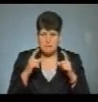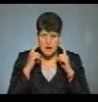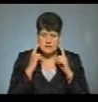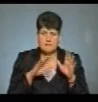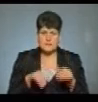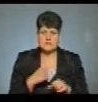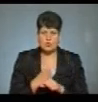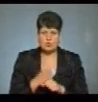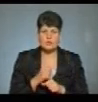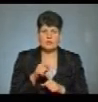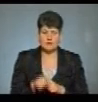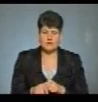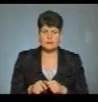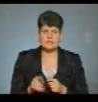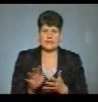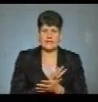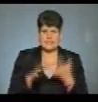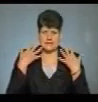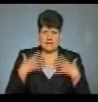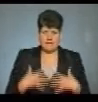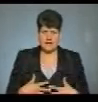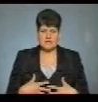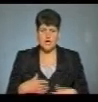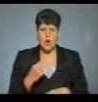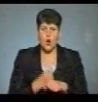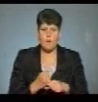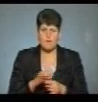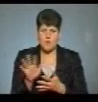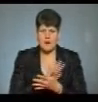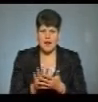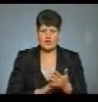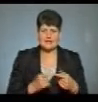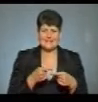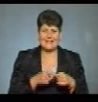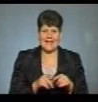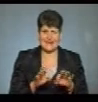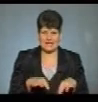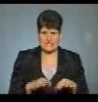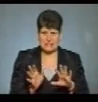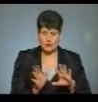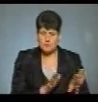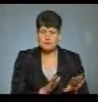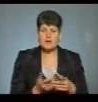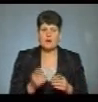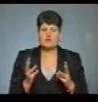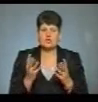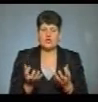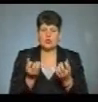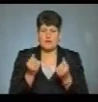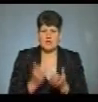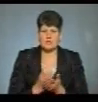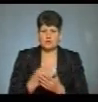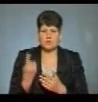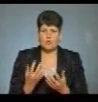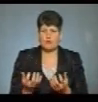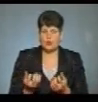Після роботи вони проходять дезінфекцію та обробляють техніку. Тести, за словами Ірини Крупи, пожежно-рятувальна служба області